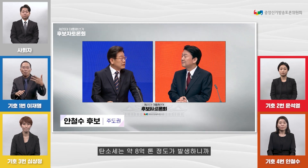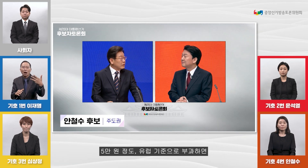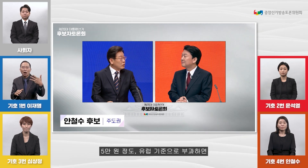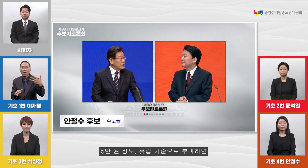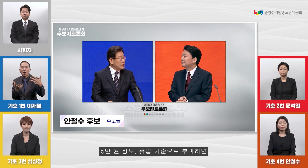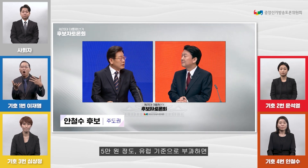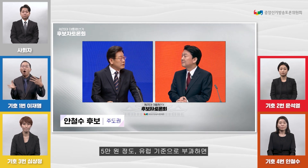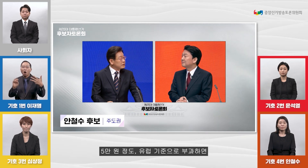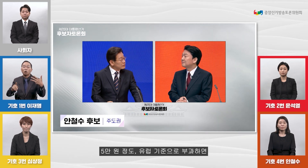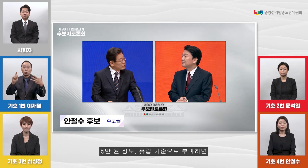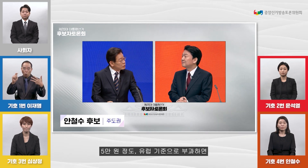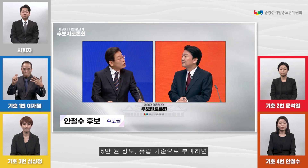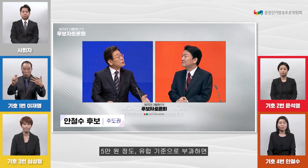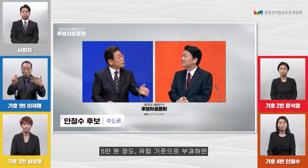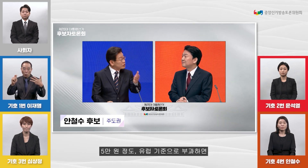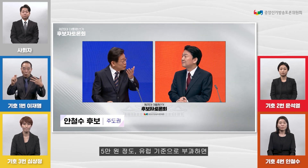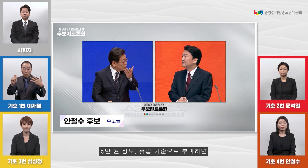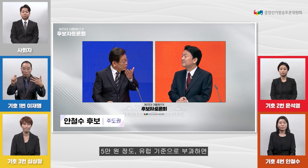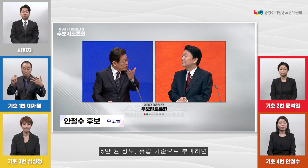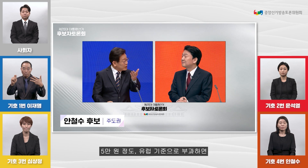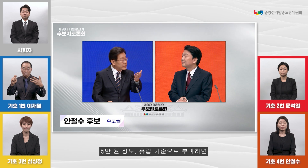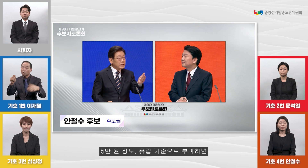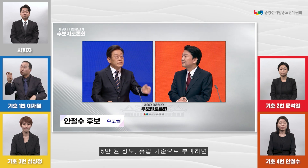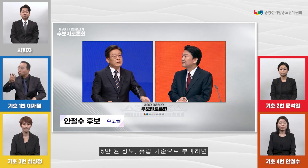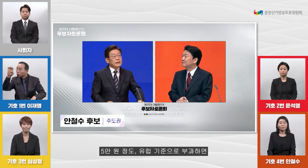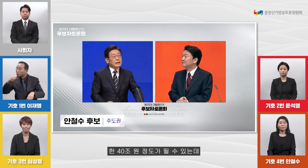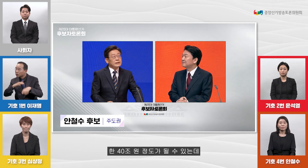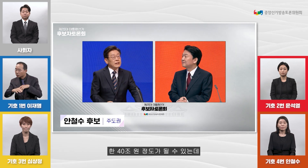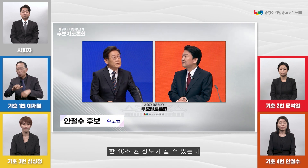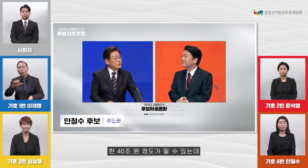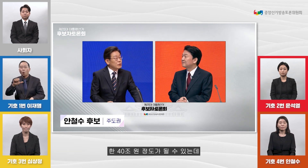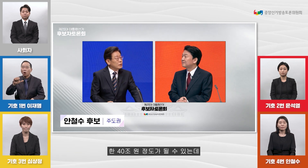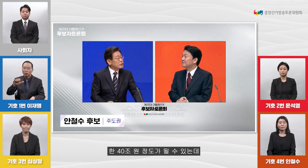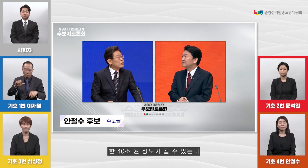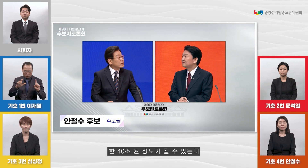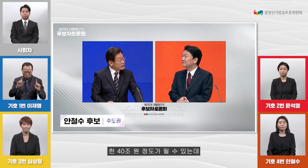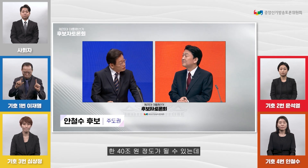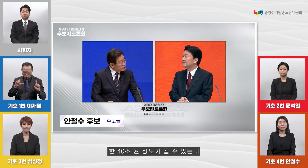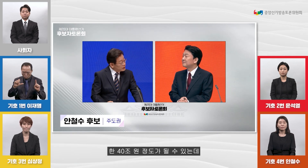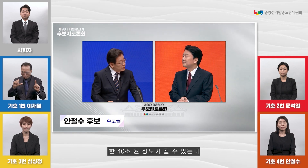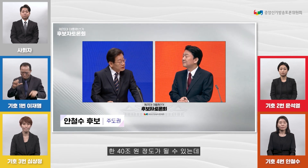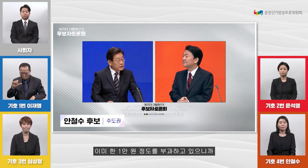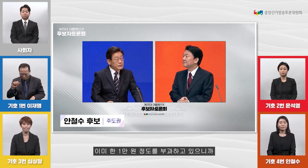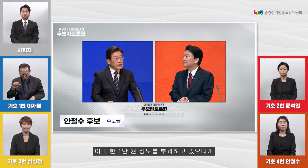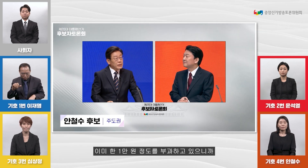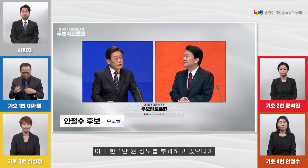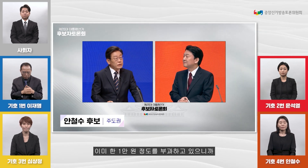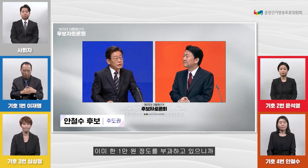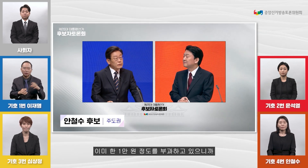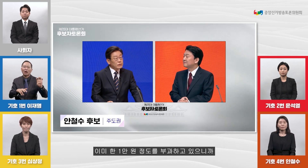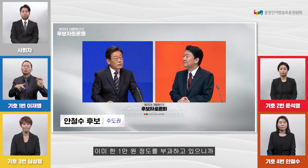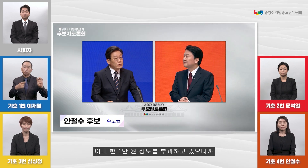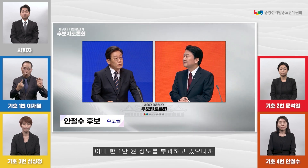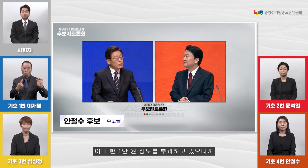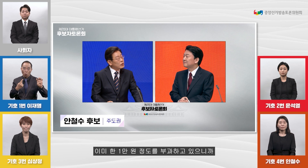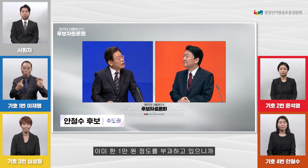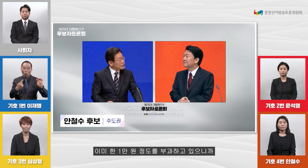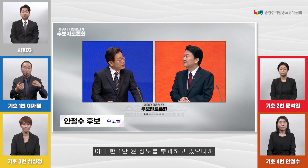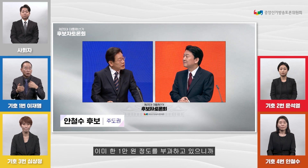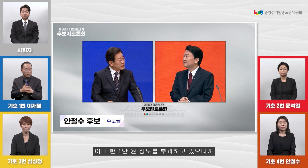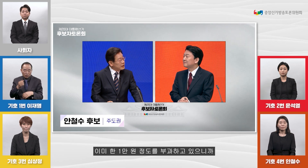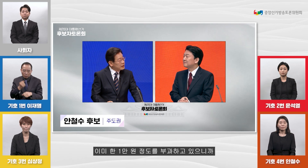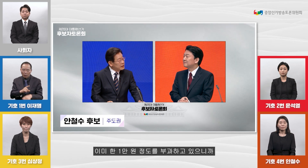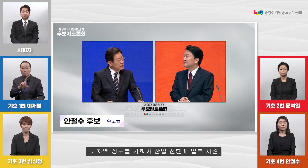발생하니까 5만 원 정도 유럽 기준으로 부과하면 한 40조 원 정도가 될 수 있는데 이미 한 1만 원 정도를